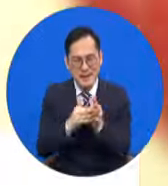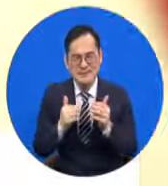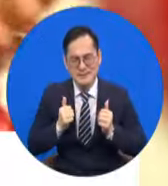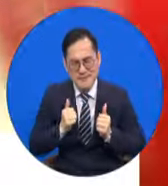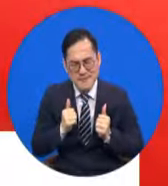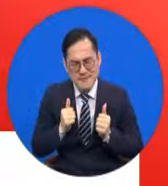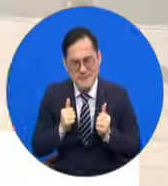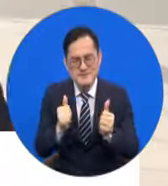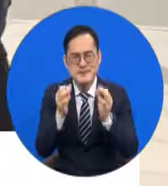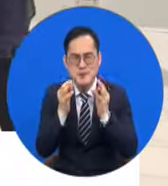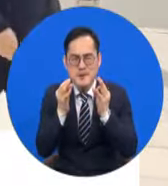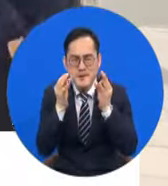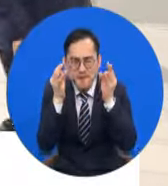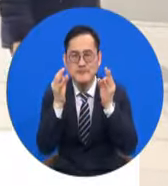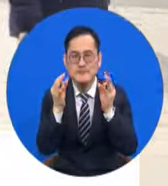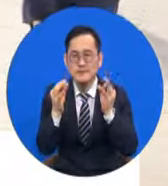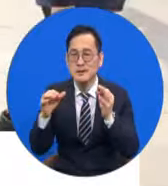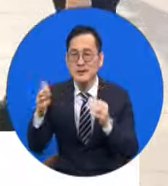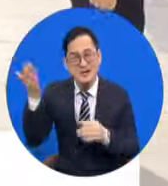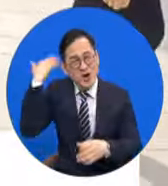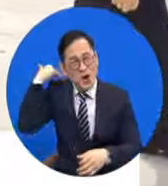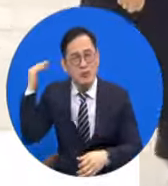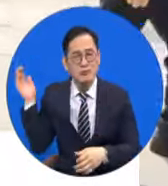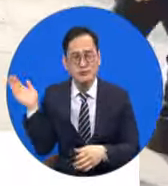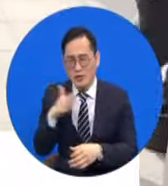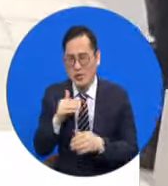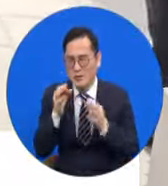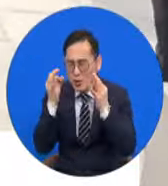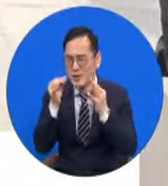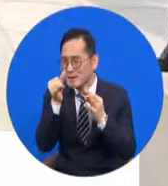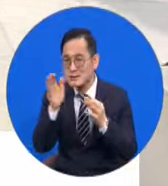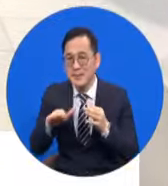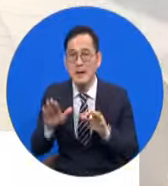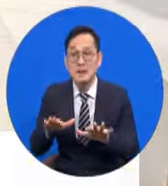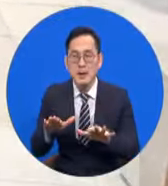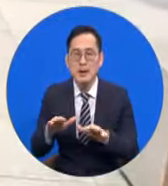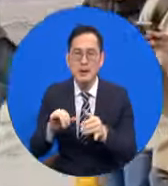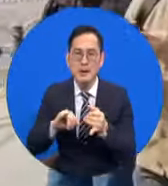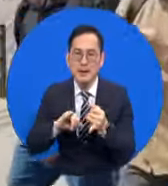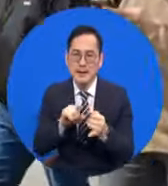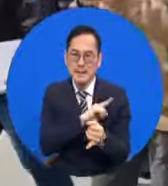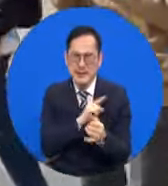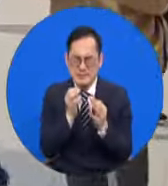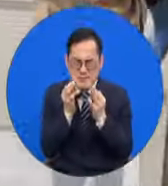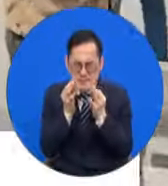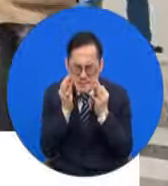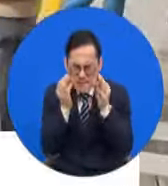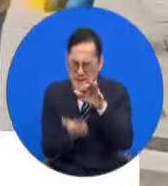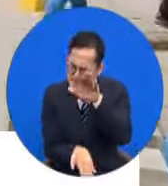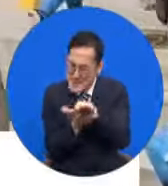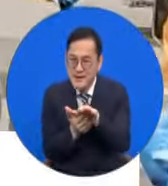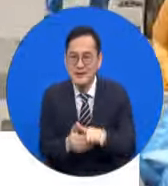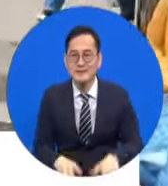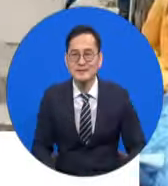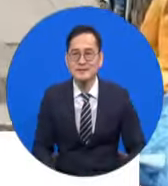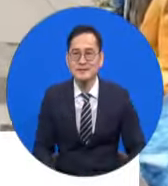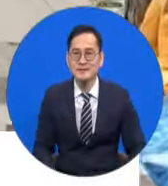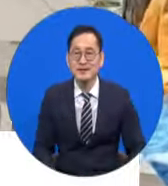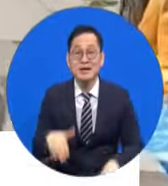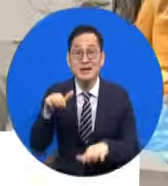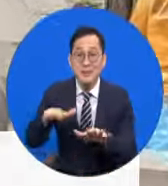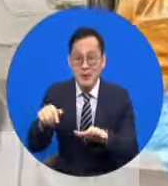노력하지 않은 선거가 없지만 이번 선거는 제가 가장 열심히 노력한 선거였다며 계양은 제 마지막 지역구가 될 것이라고